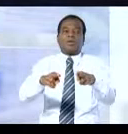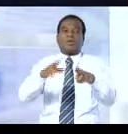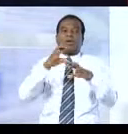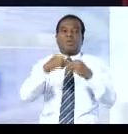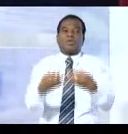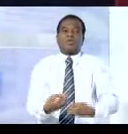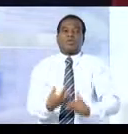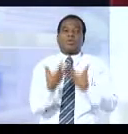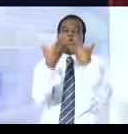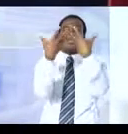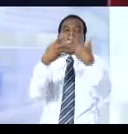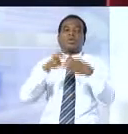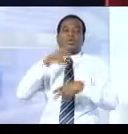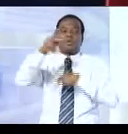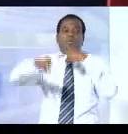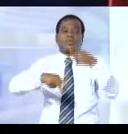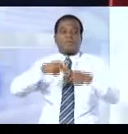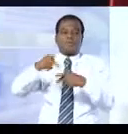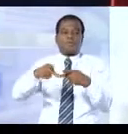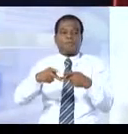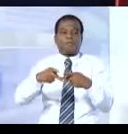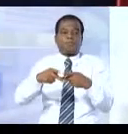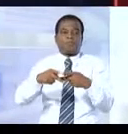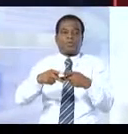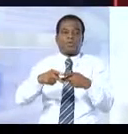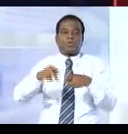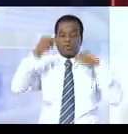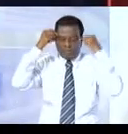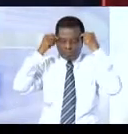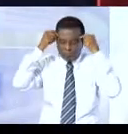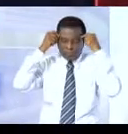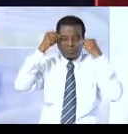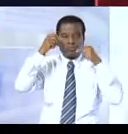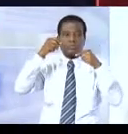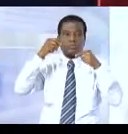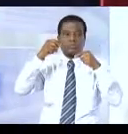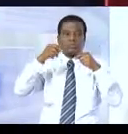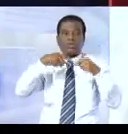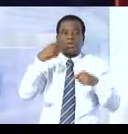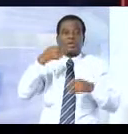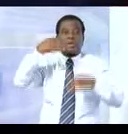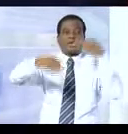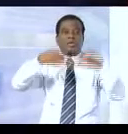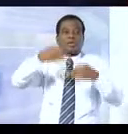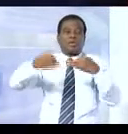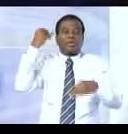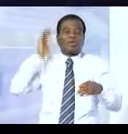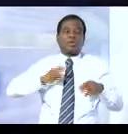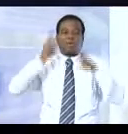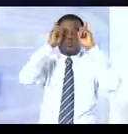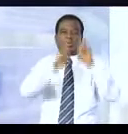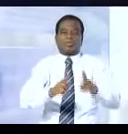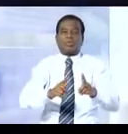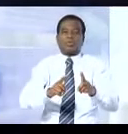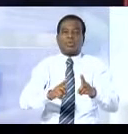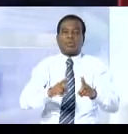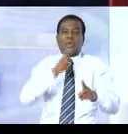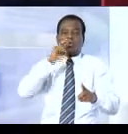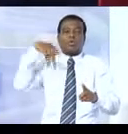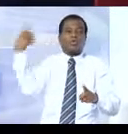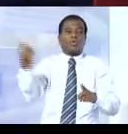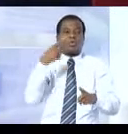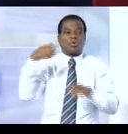aspirations de nos peuples. Les préoccupations qui justifiaient notre décision sont